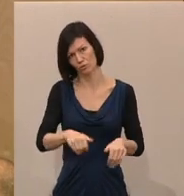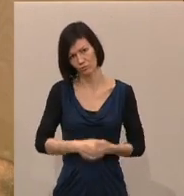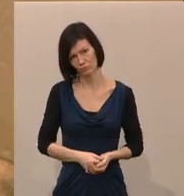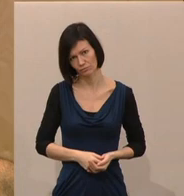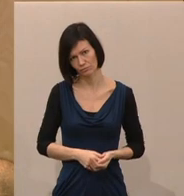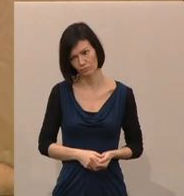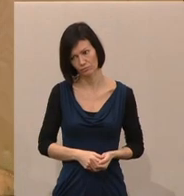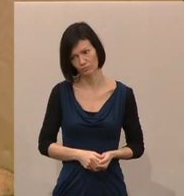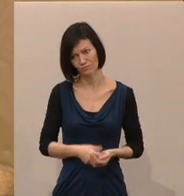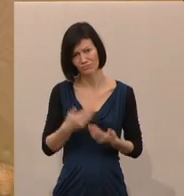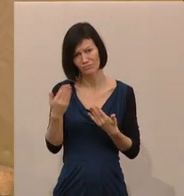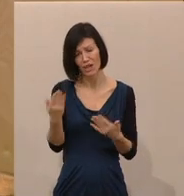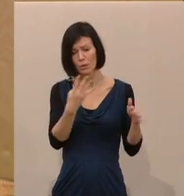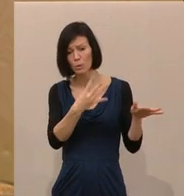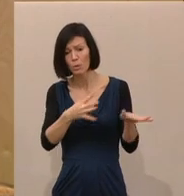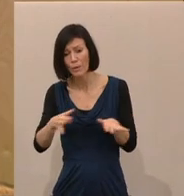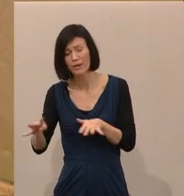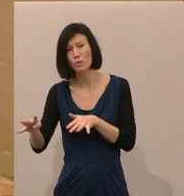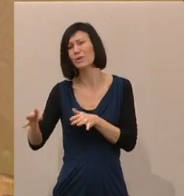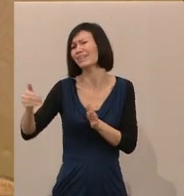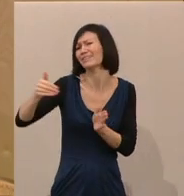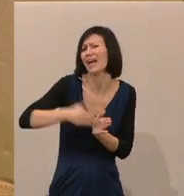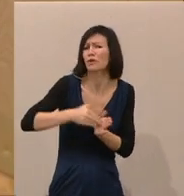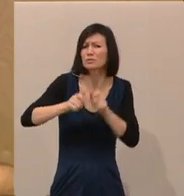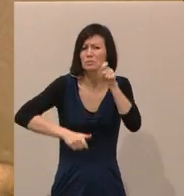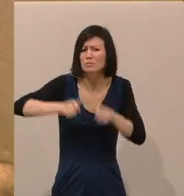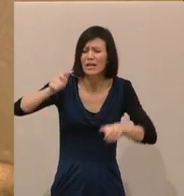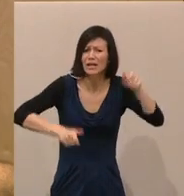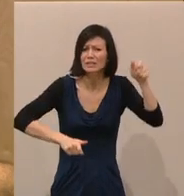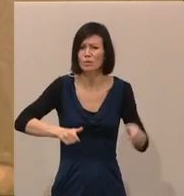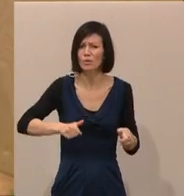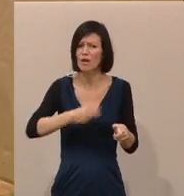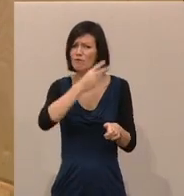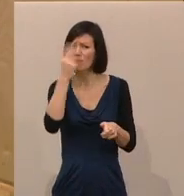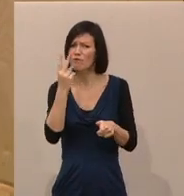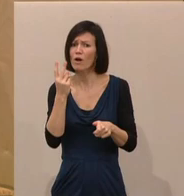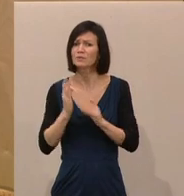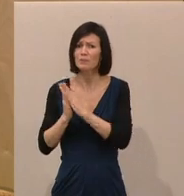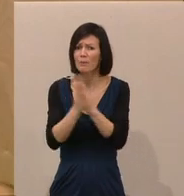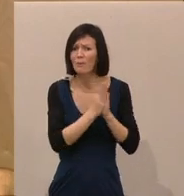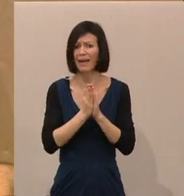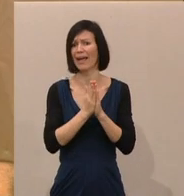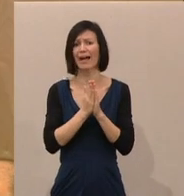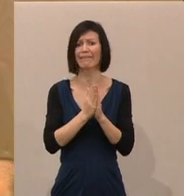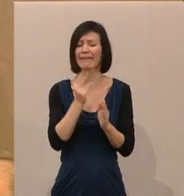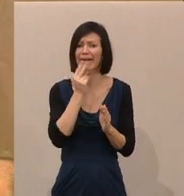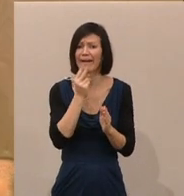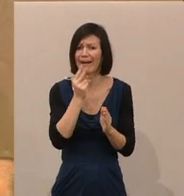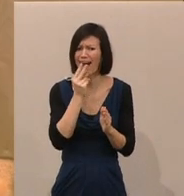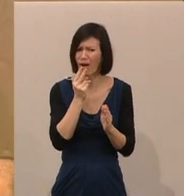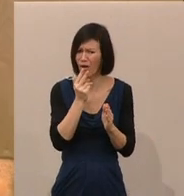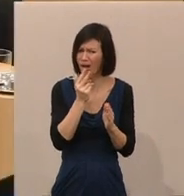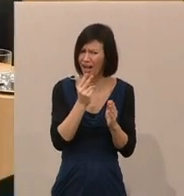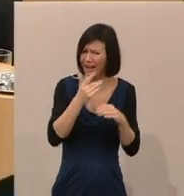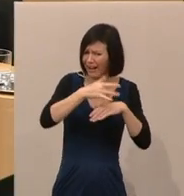den Willen von 900.000 Menschen ignoriert, die gegen dieses Gesetz, das das Rauchen in Gasthäusern